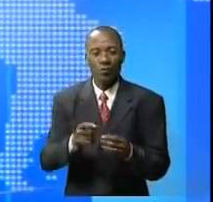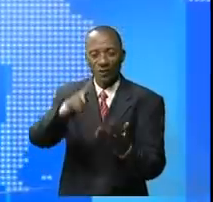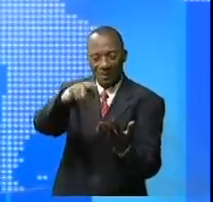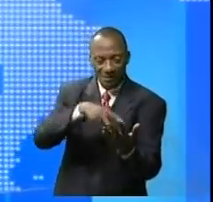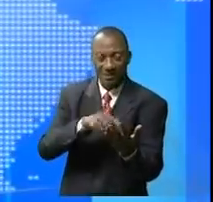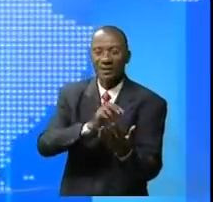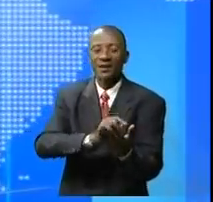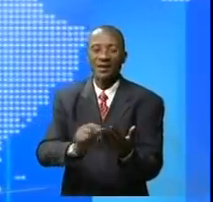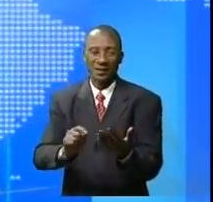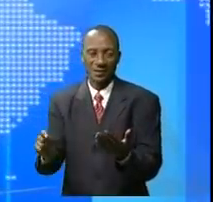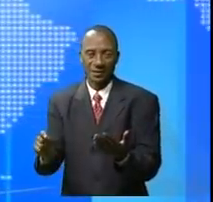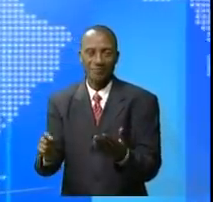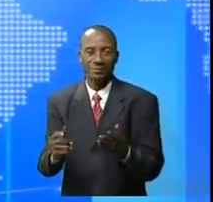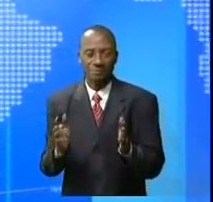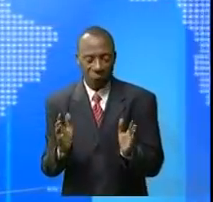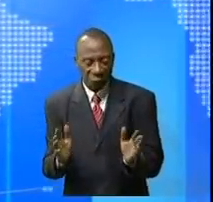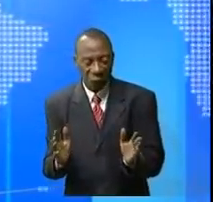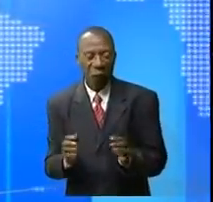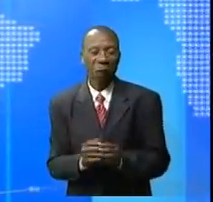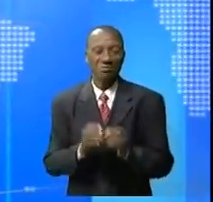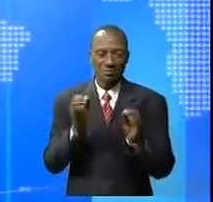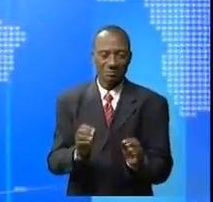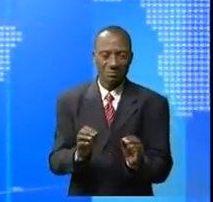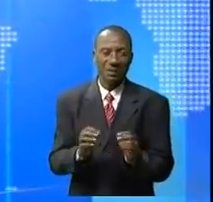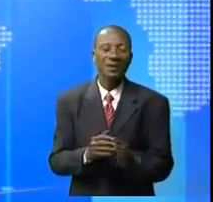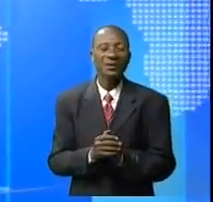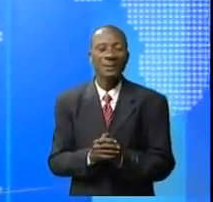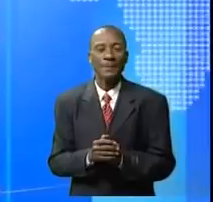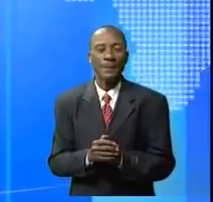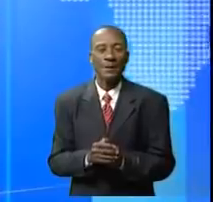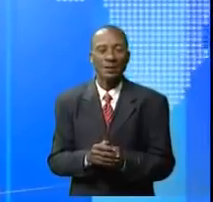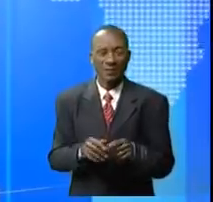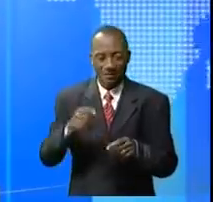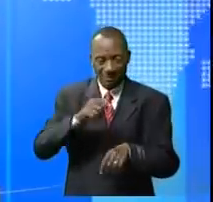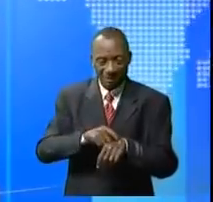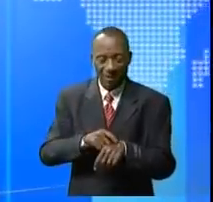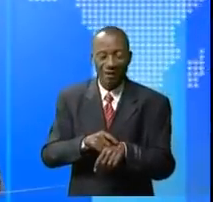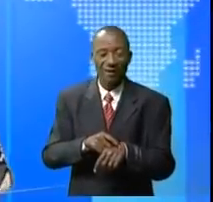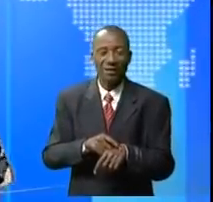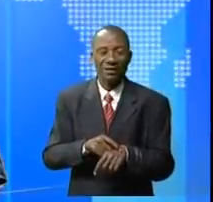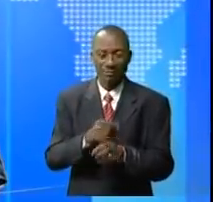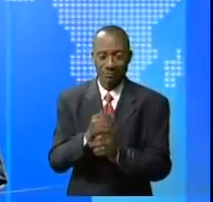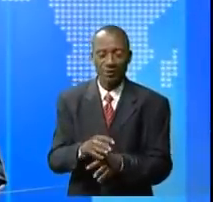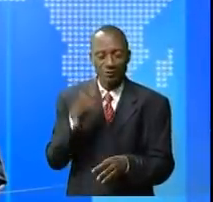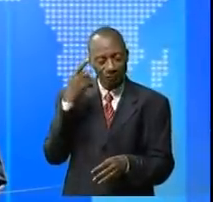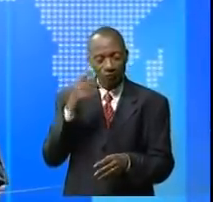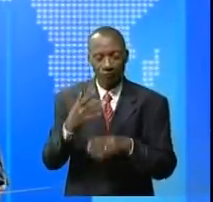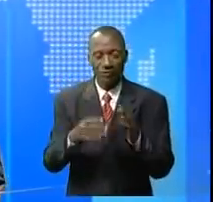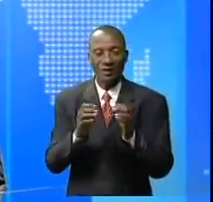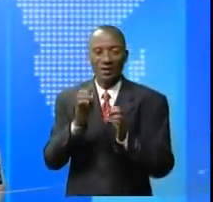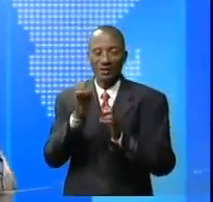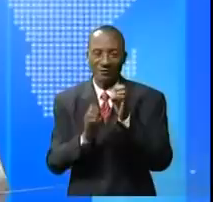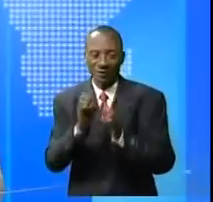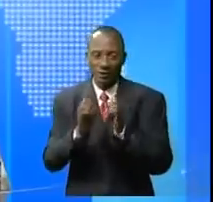des Affaires sociales a ouvert un atelier pour faire l'évaluation sur l'insertion des